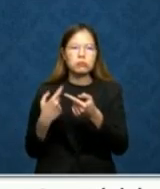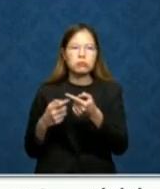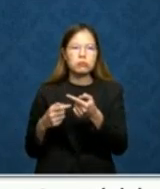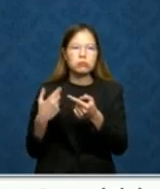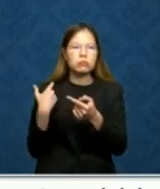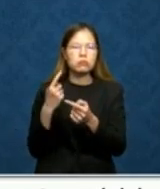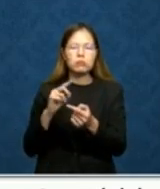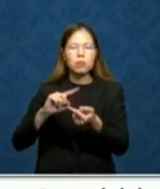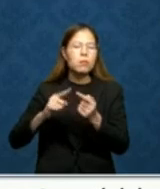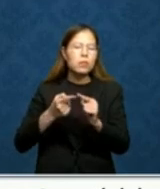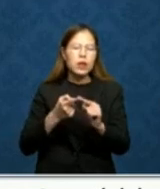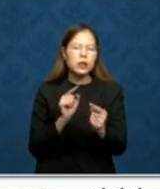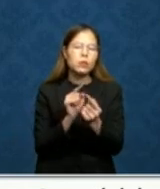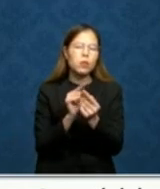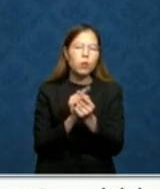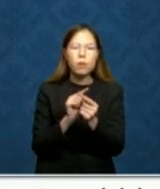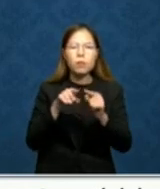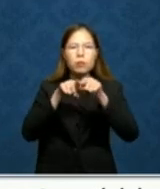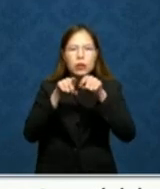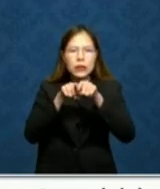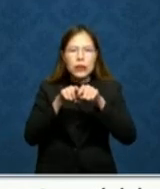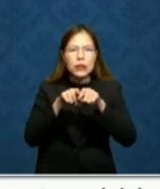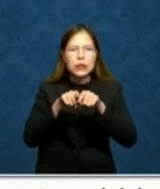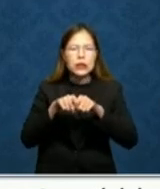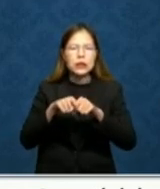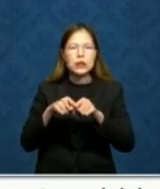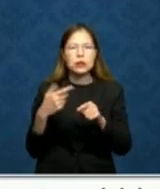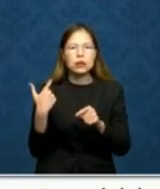หตุการณ์คล้ายๆกันแต่เรื่องนี้